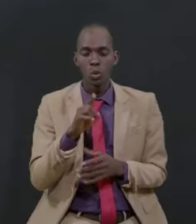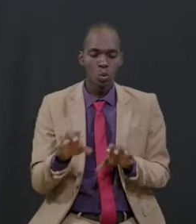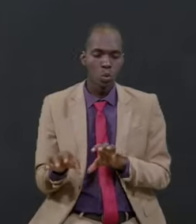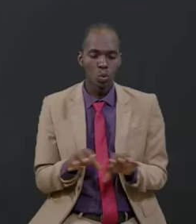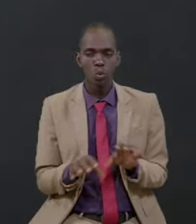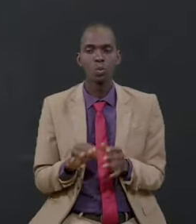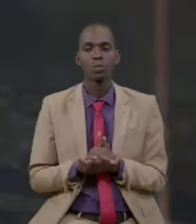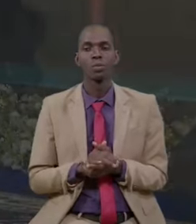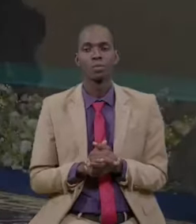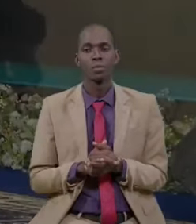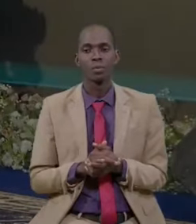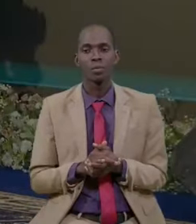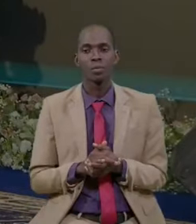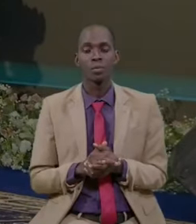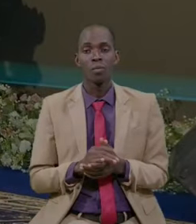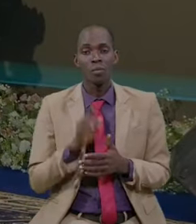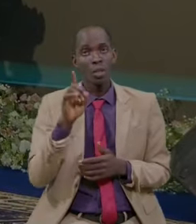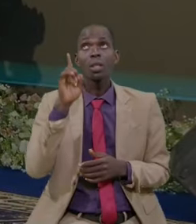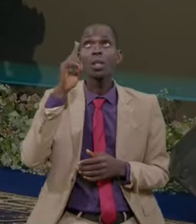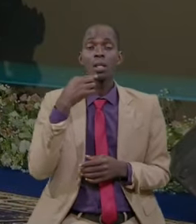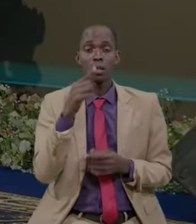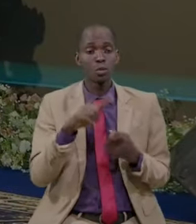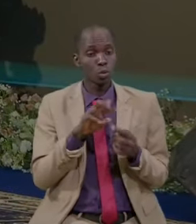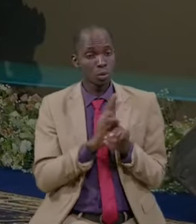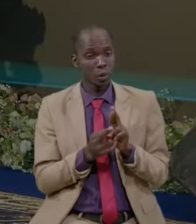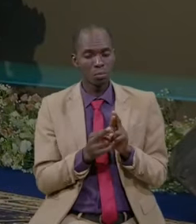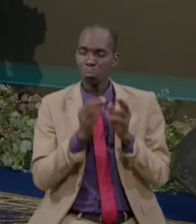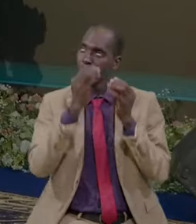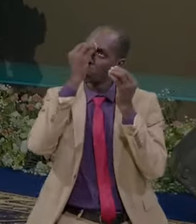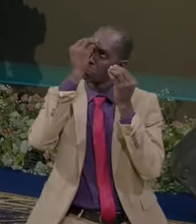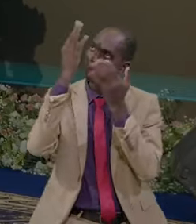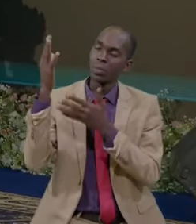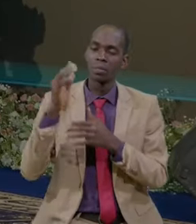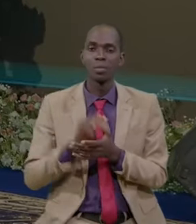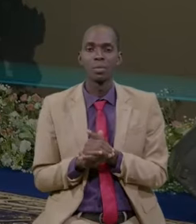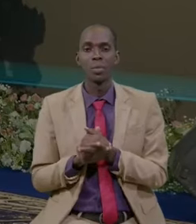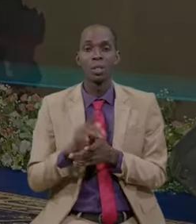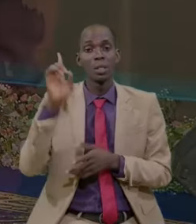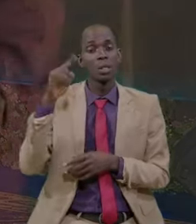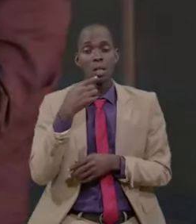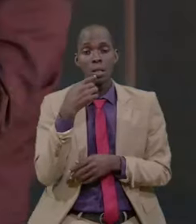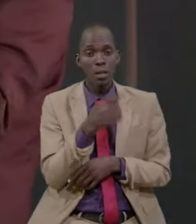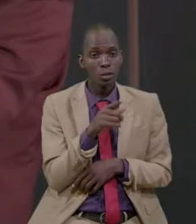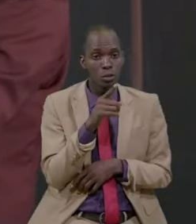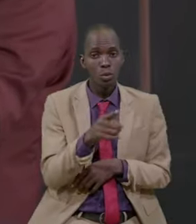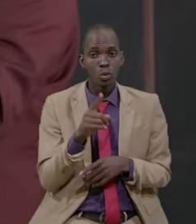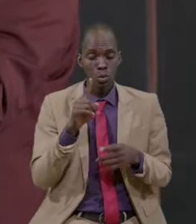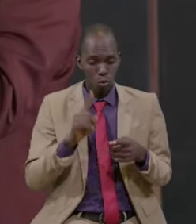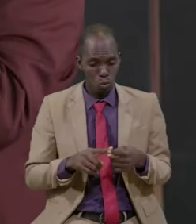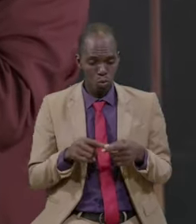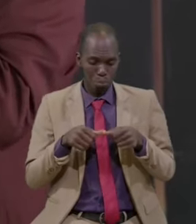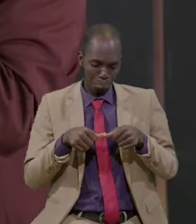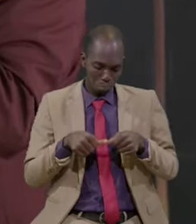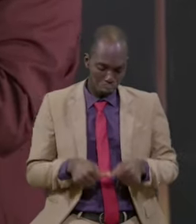Faites. Est-ce qu'il a dit de se repentir? Faites-le. Est-ce qu'il a dit de demeurer avec